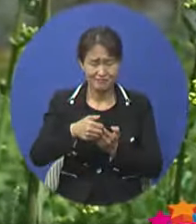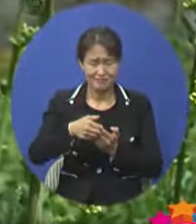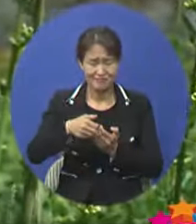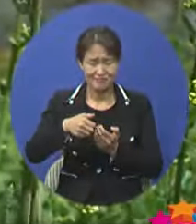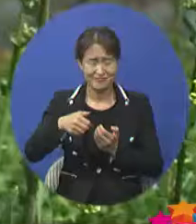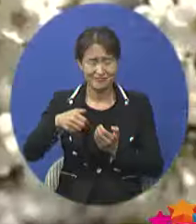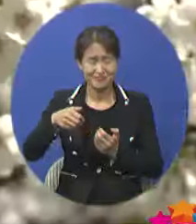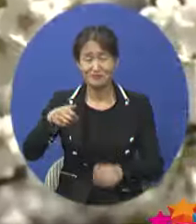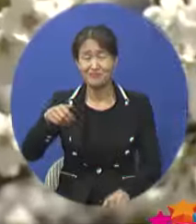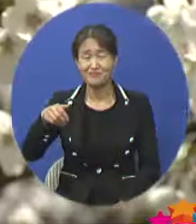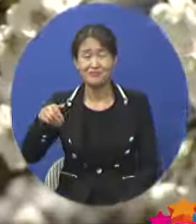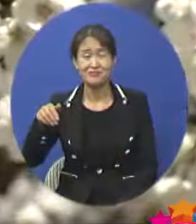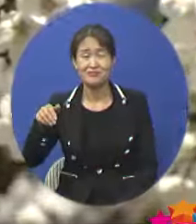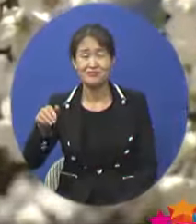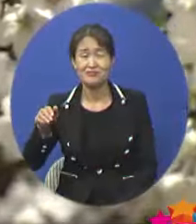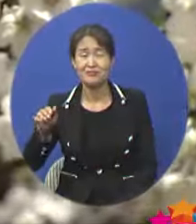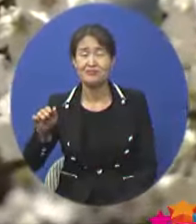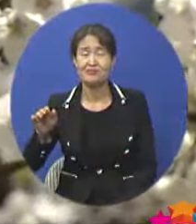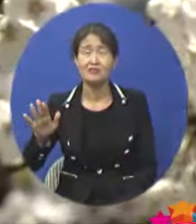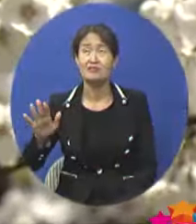떠나간다